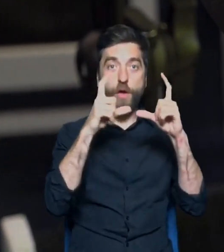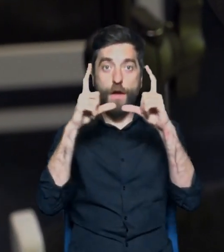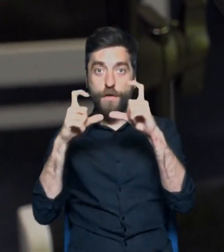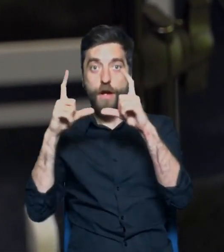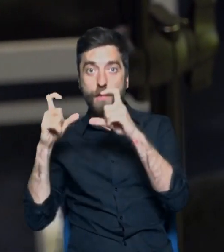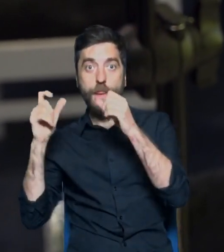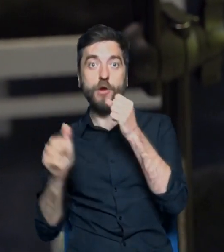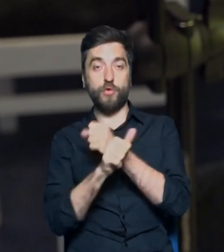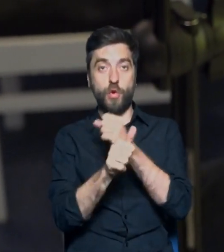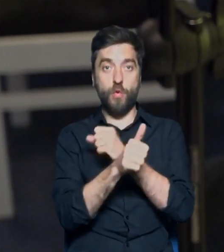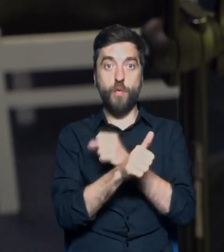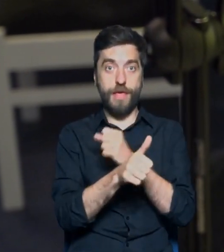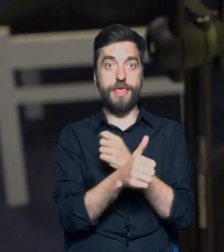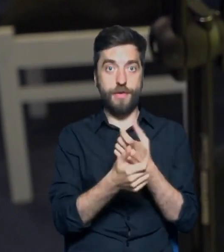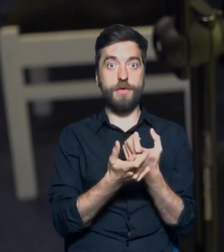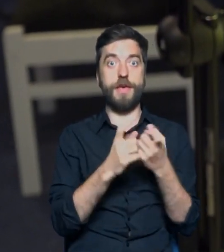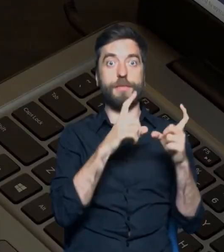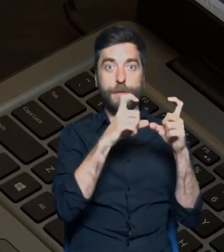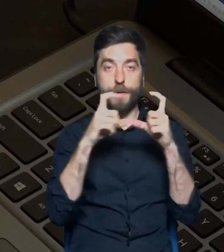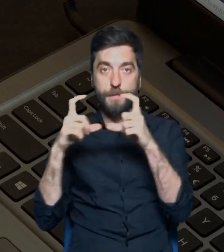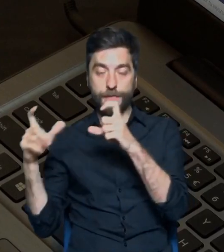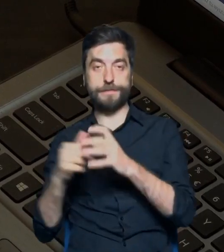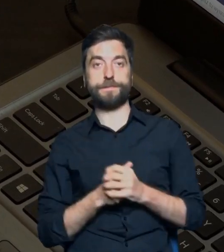fotografujemy, dokumentujemy przez